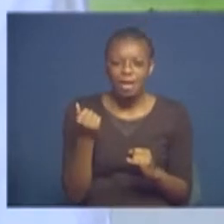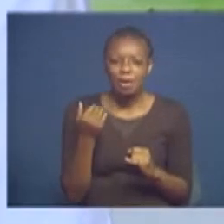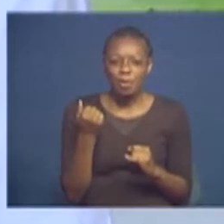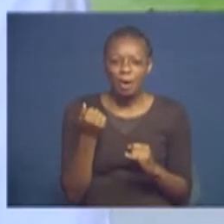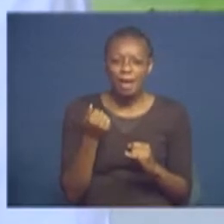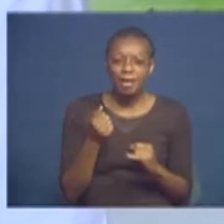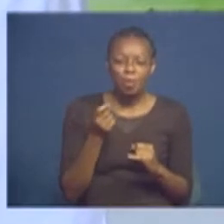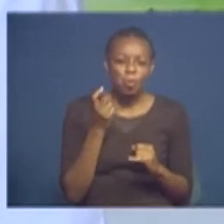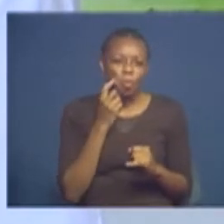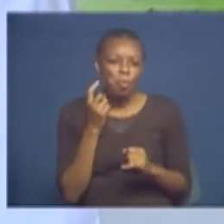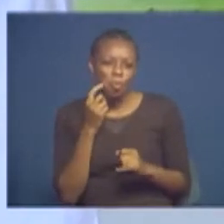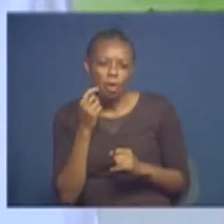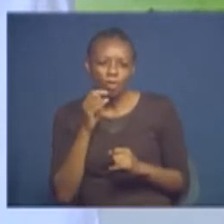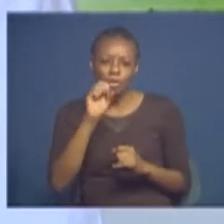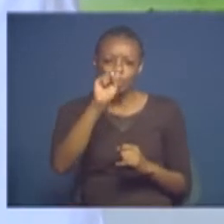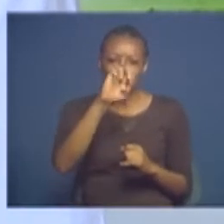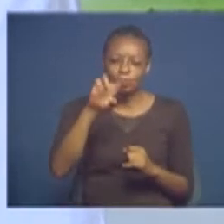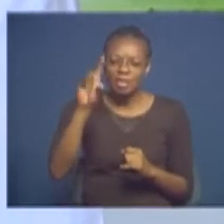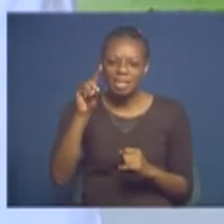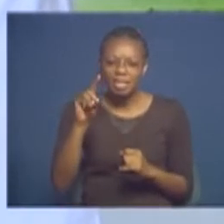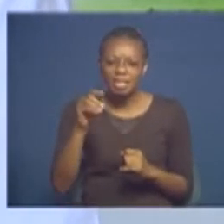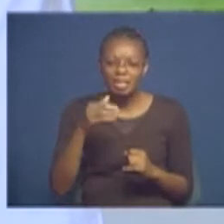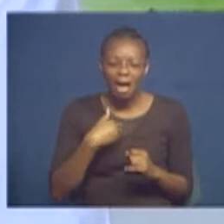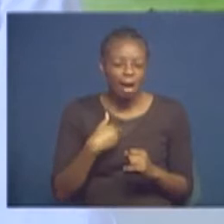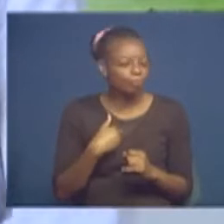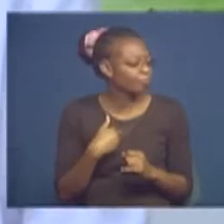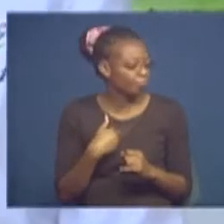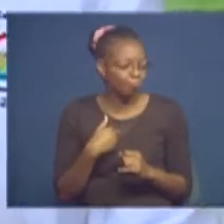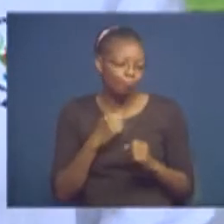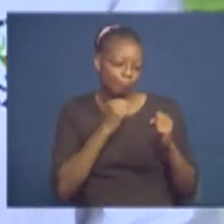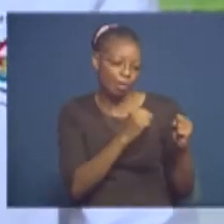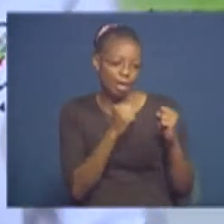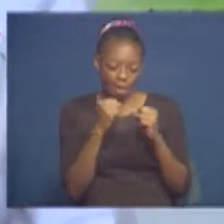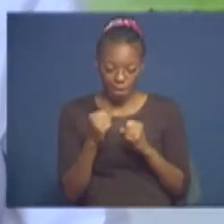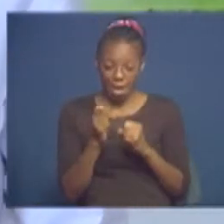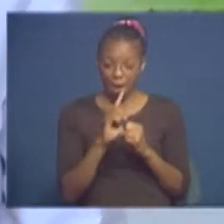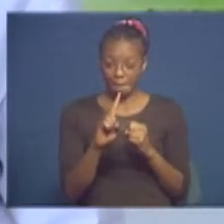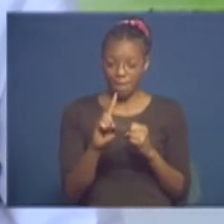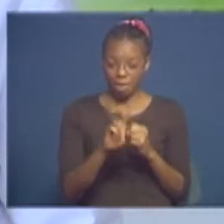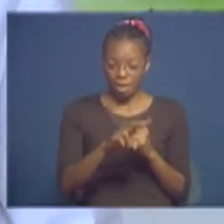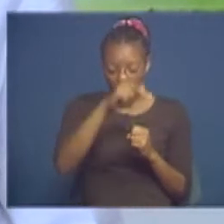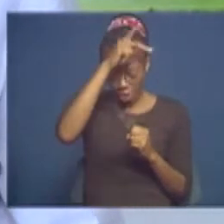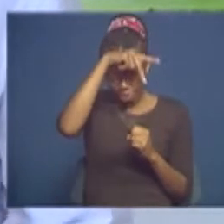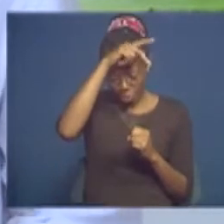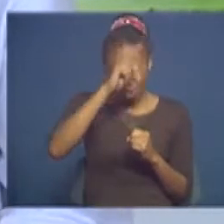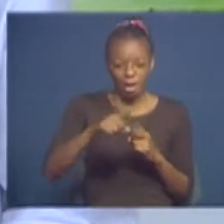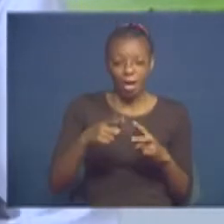pahali ambapo mbegu zinapatikana madugani. Sasa kwa hivyo tumeanzisha mradi